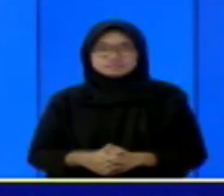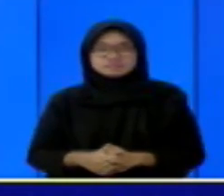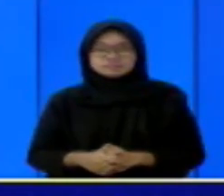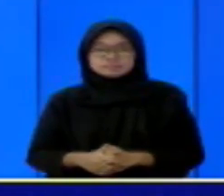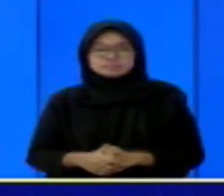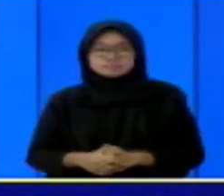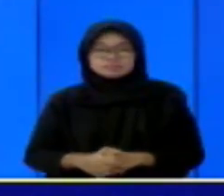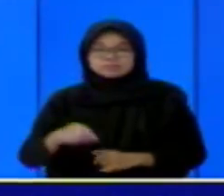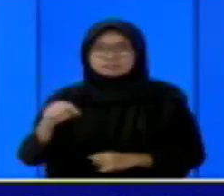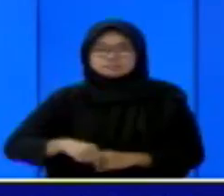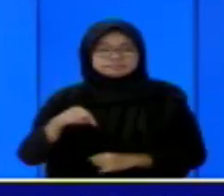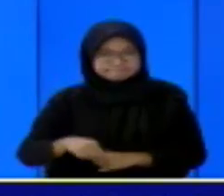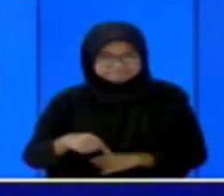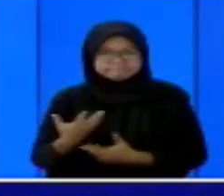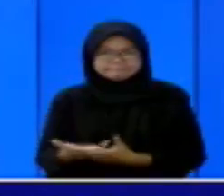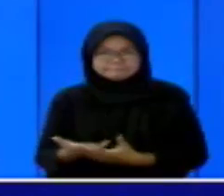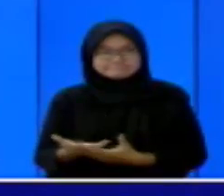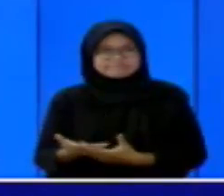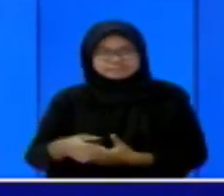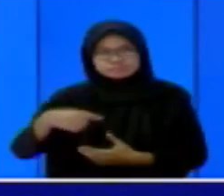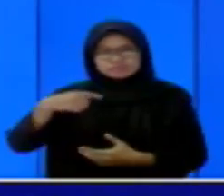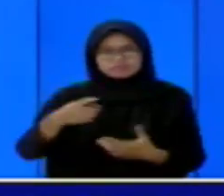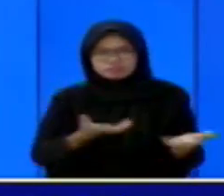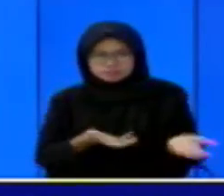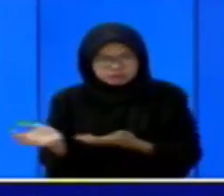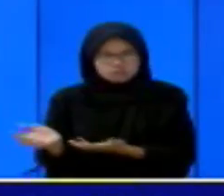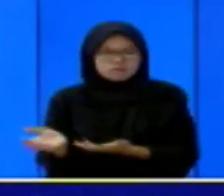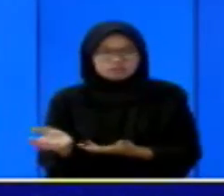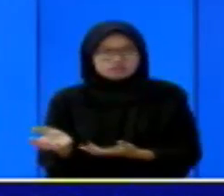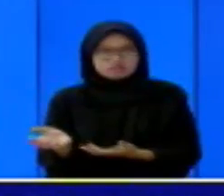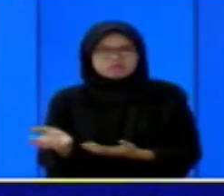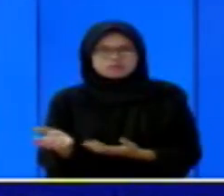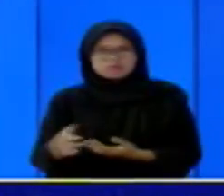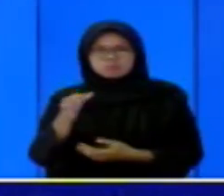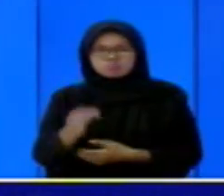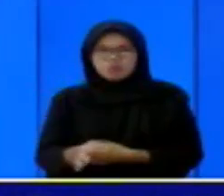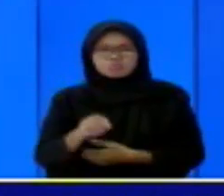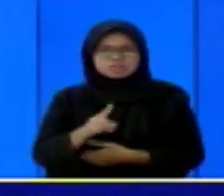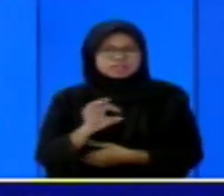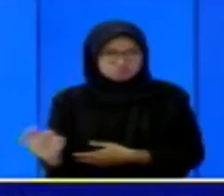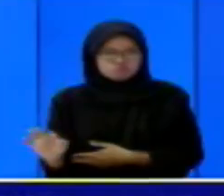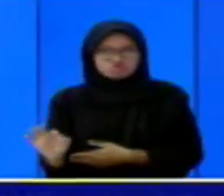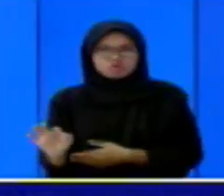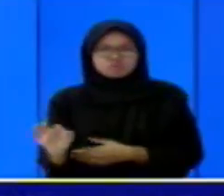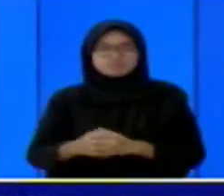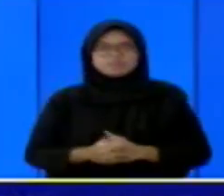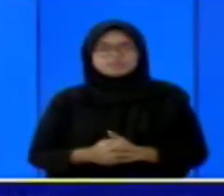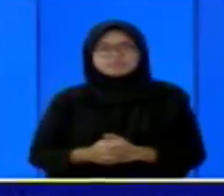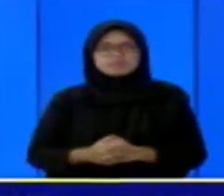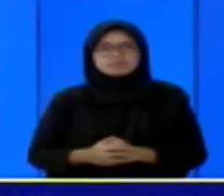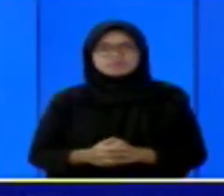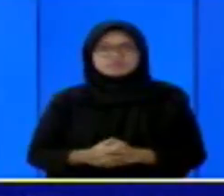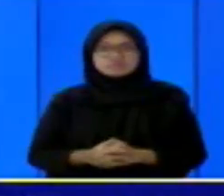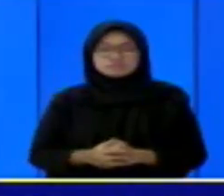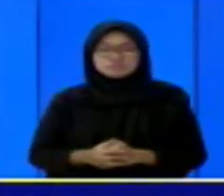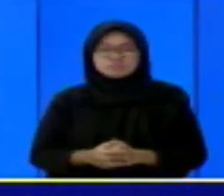fasilitas-fasilitas yang ada di pulau dalam menyelesaikan ini. Akhirnya diputuskan di Pulau Sebaru di